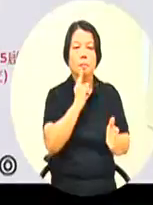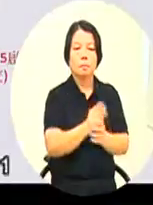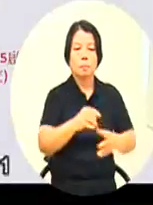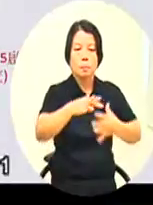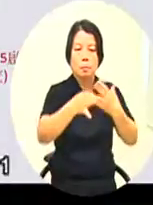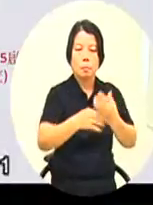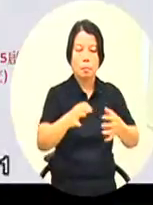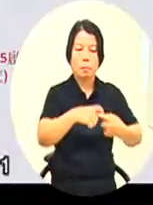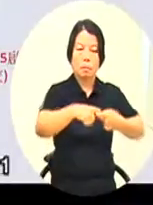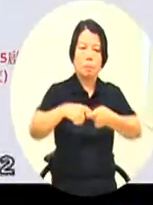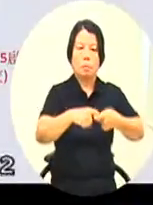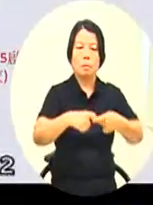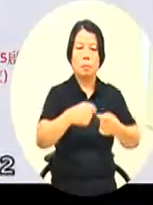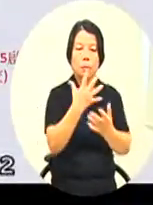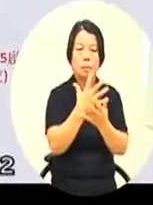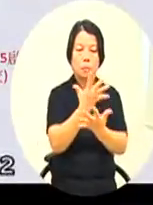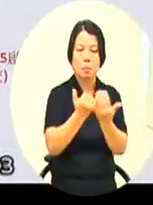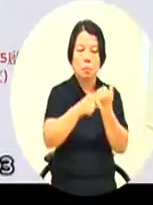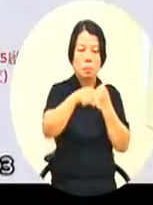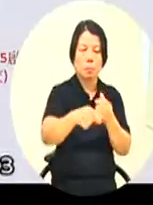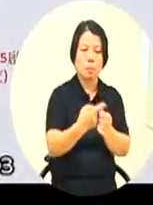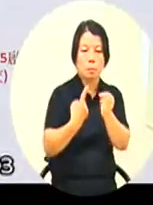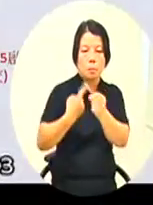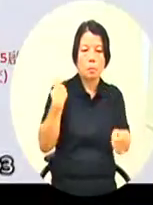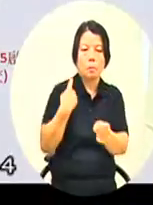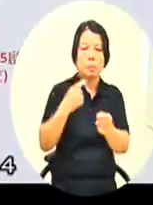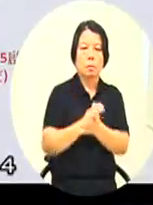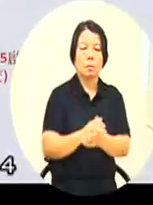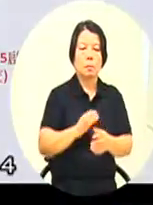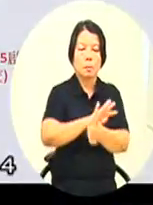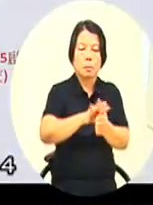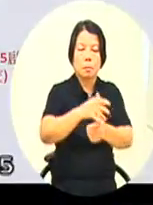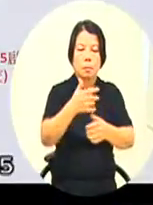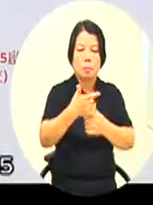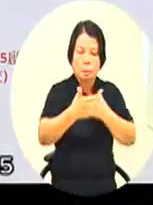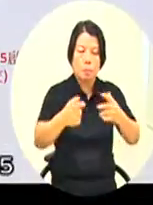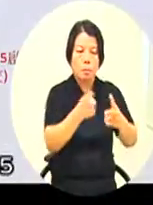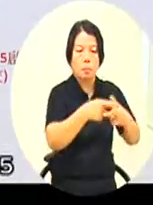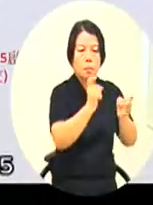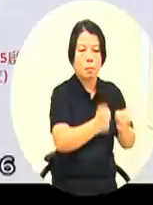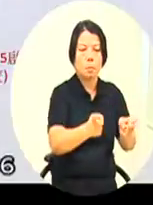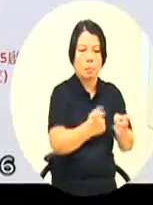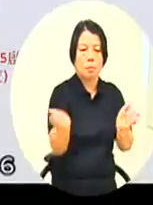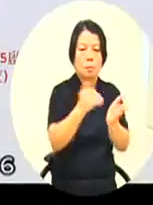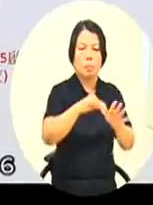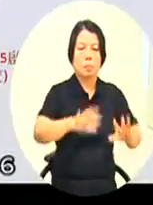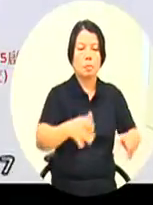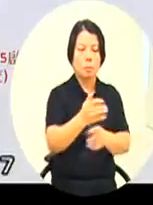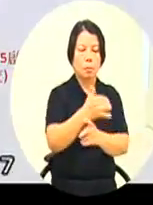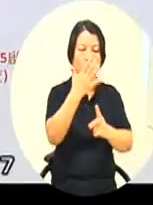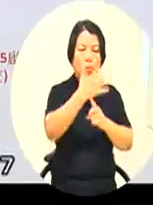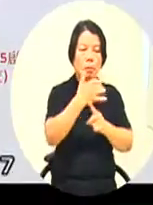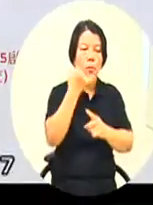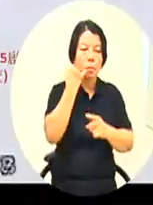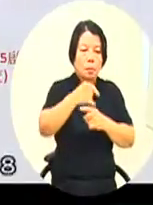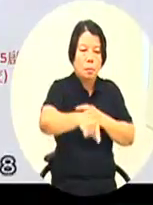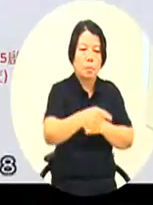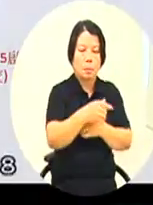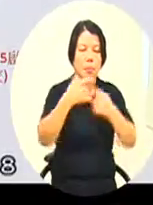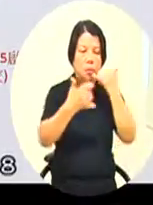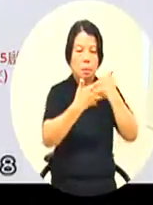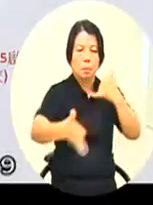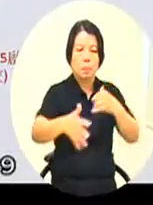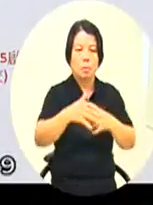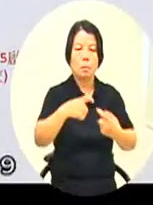盟的学员到今年为止，从去年的爱河学员到小港健康学员、旗津的海洋学员，很快就要成立